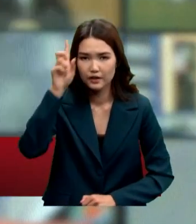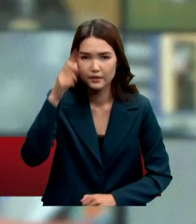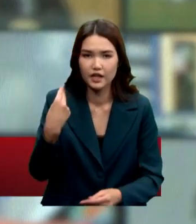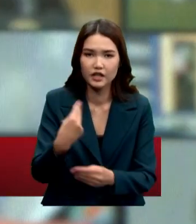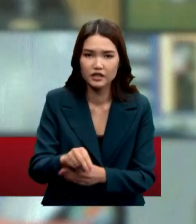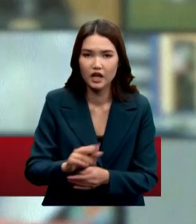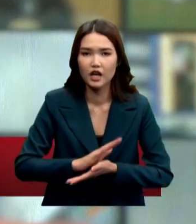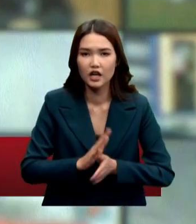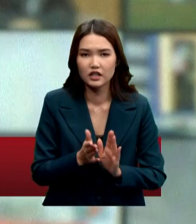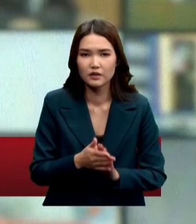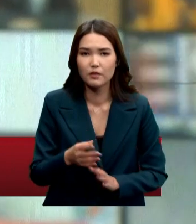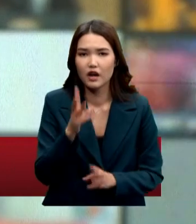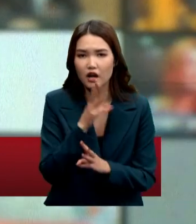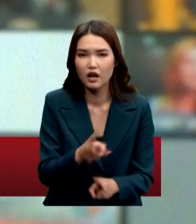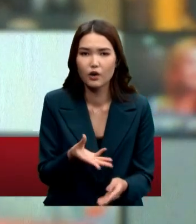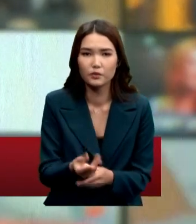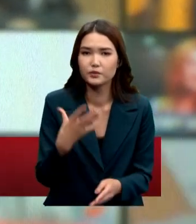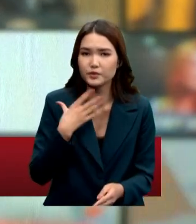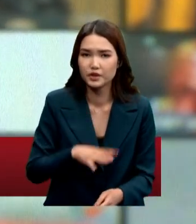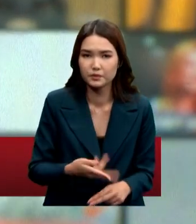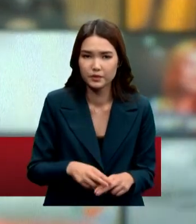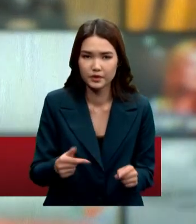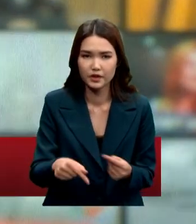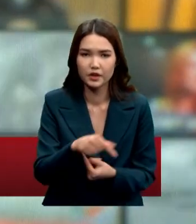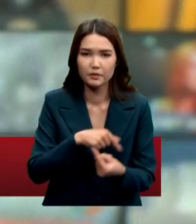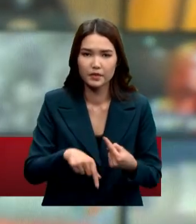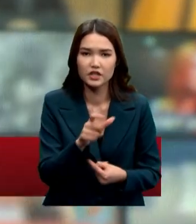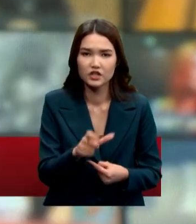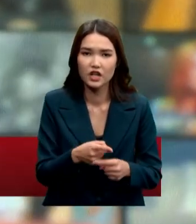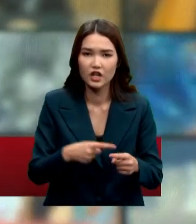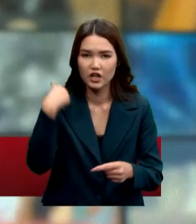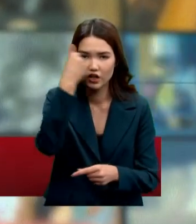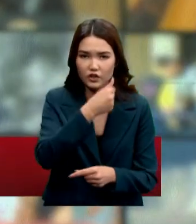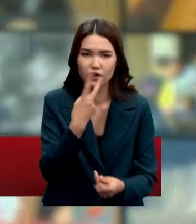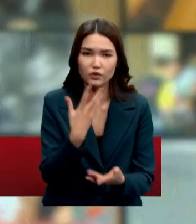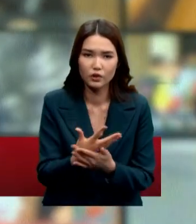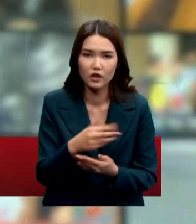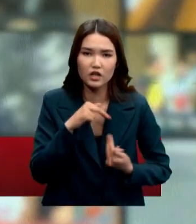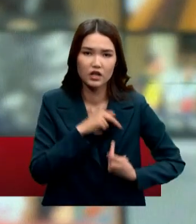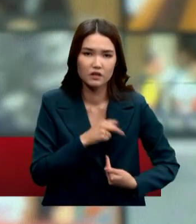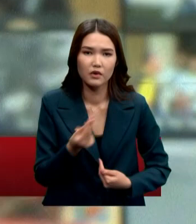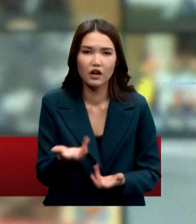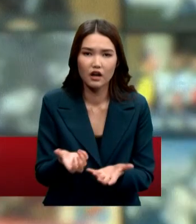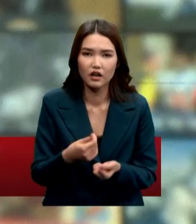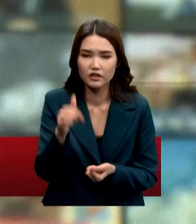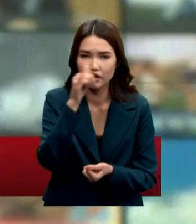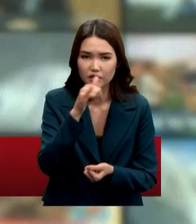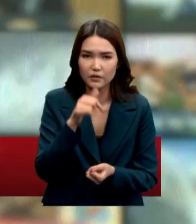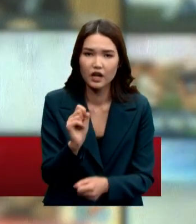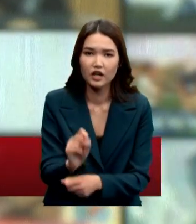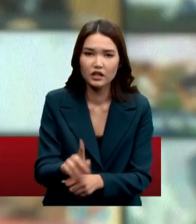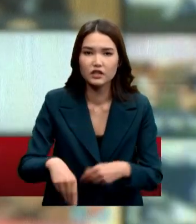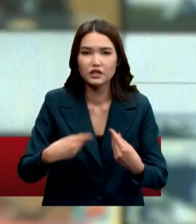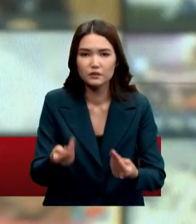алуу шарты боюнча акы төлөмөй койгон. Осылайша бизнесмен жарты жыл бою көрсөткөн кызметине акчасын ала алмай жүр. Тапсырыс